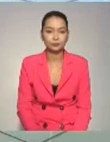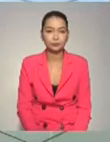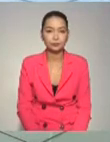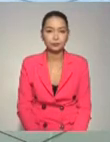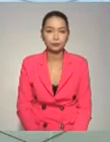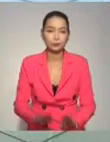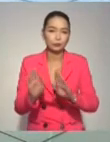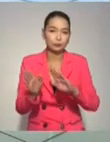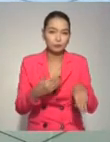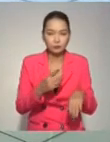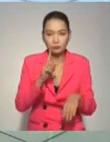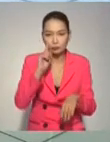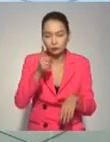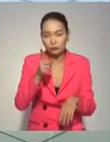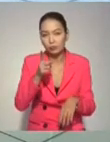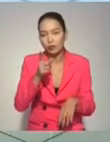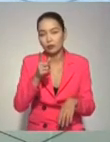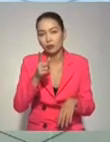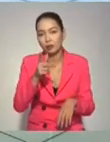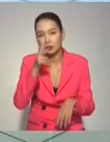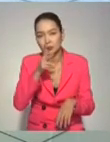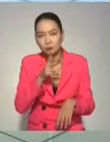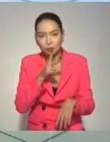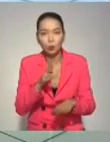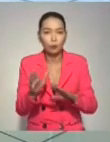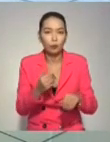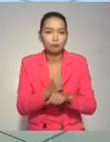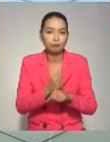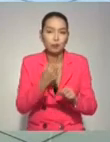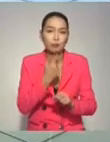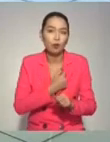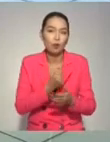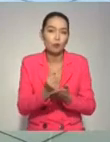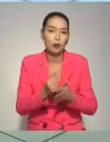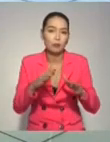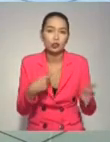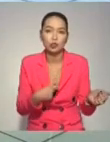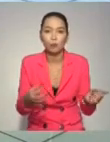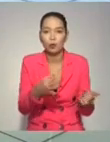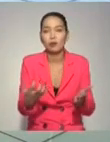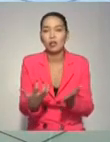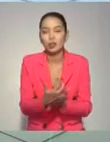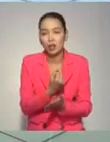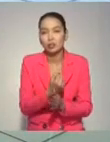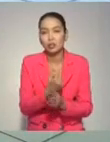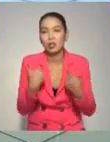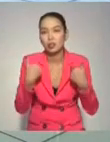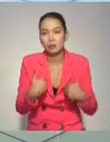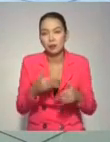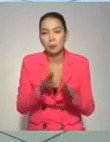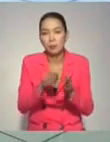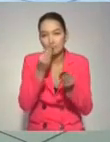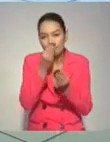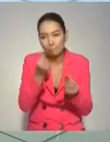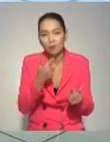Спустя полтора года после взрывов боеприпасов в Жамбылской области нашли останки без вести пропавшего военнослужащего.